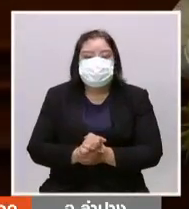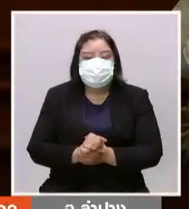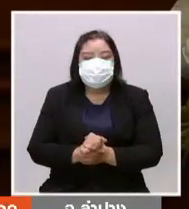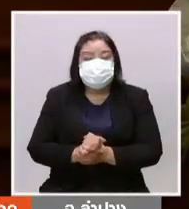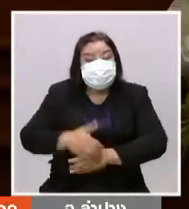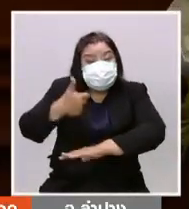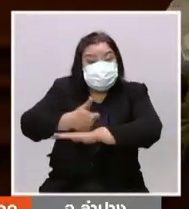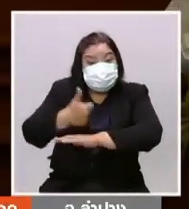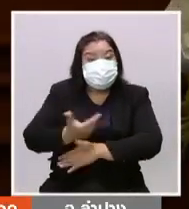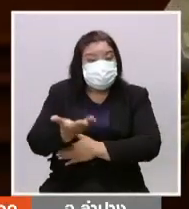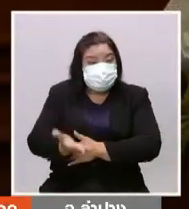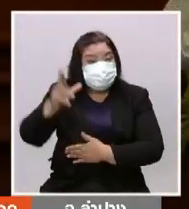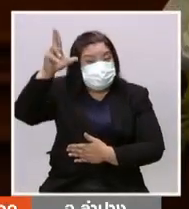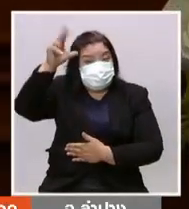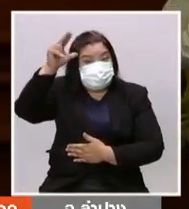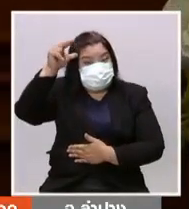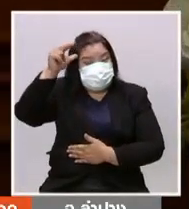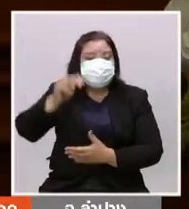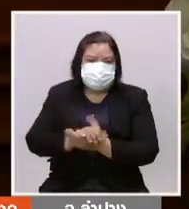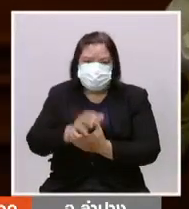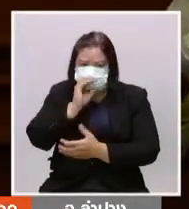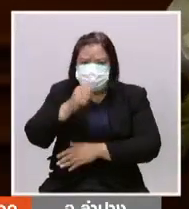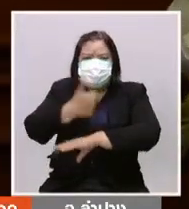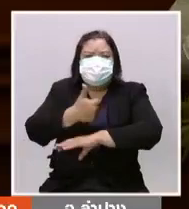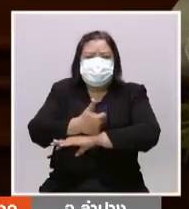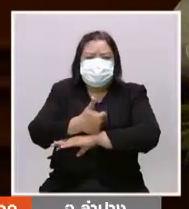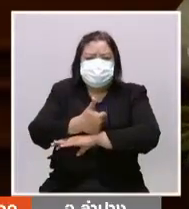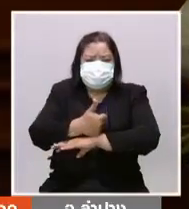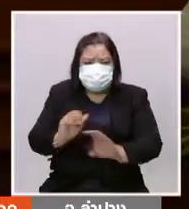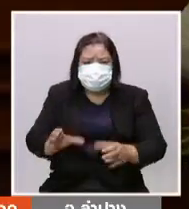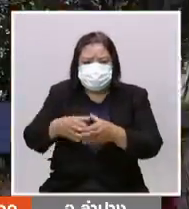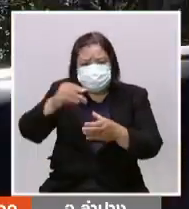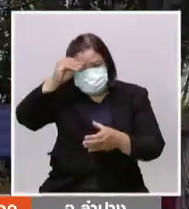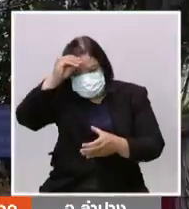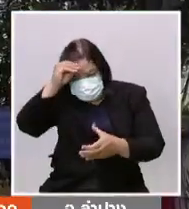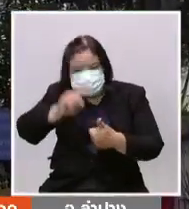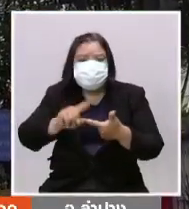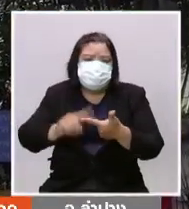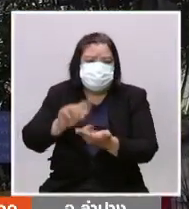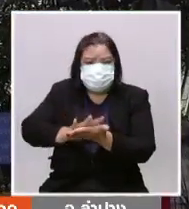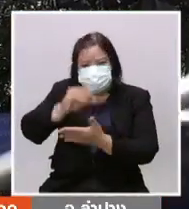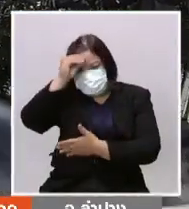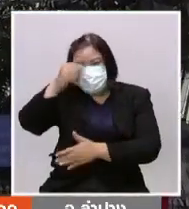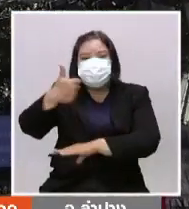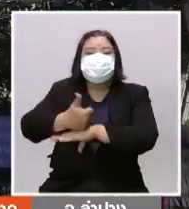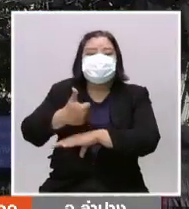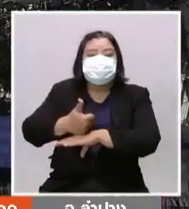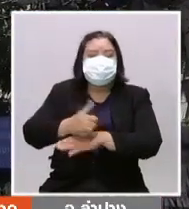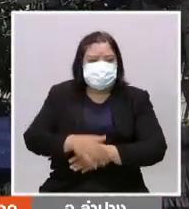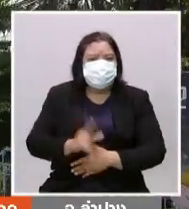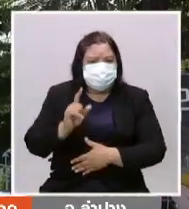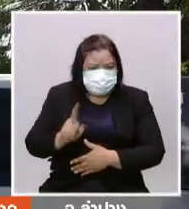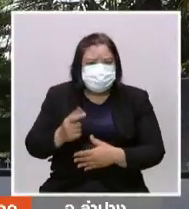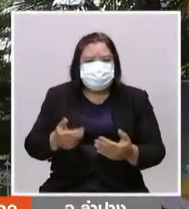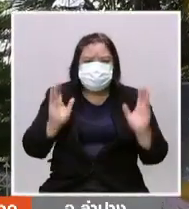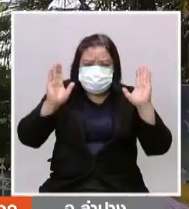งศักดิ์บอกว่าตอนนี้สั่งการให้ศึกษาธิการจังหวัดลำปางและทางโรงเรียนศึกษาสงเคราะห์จิตอารีชี้แจงข้อเท็จจริงมาแล้ว